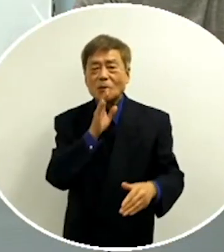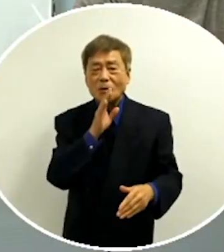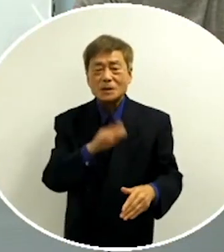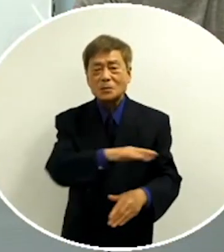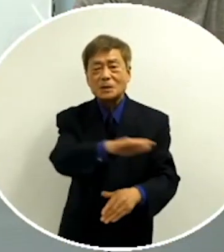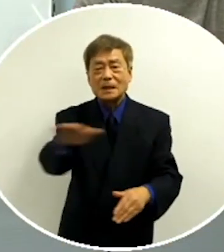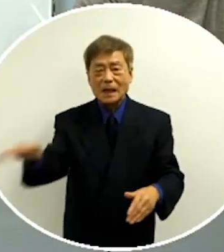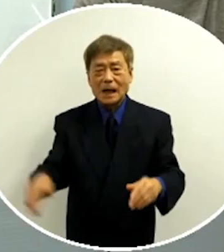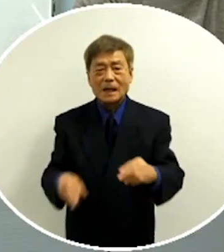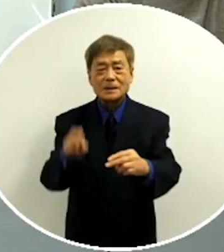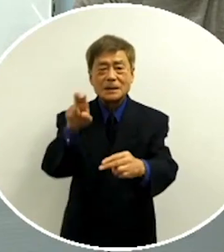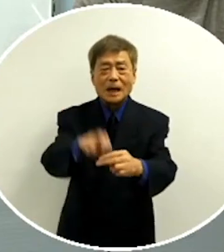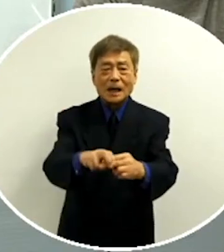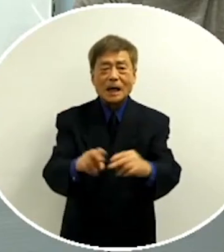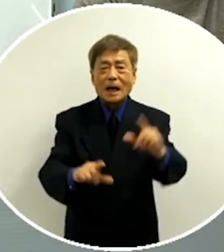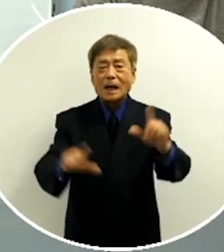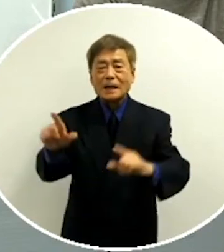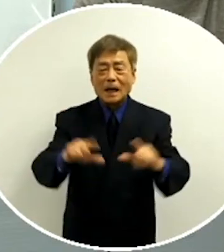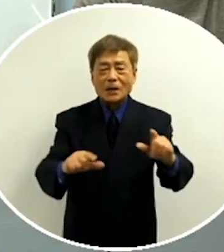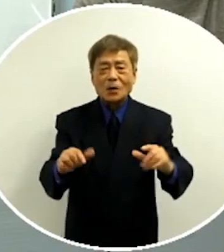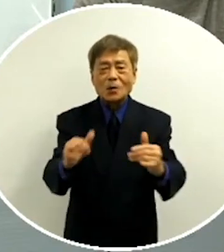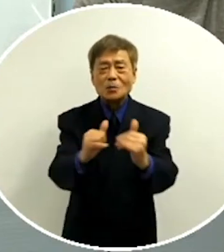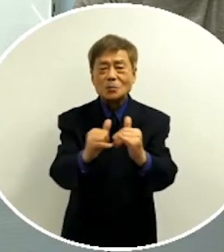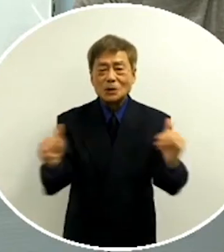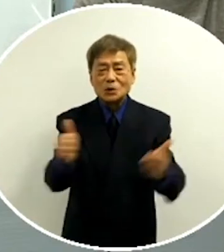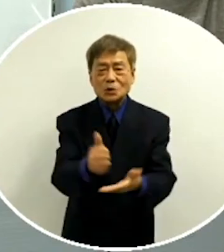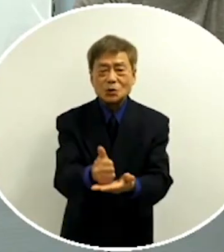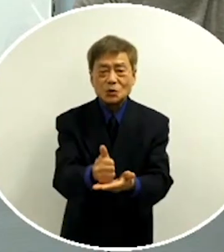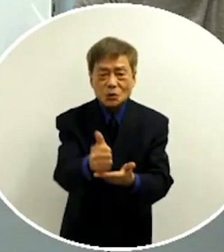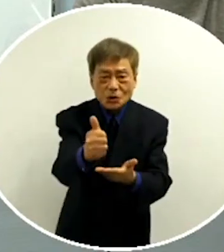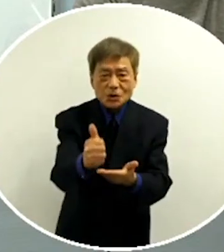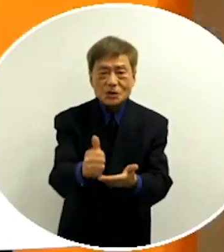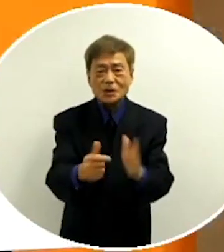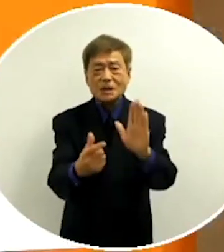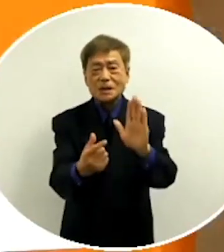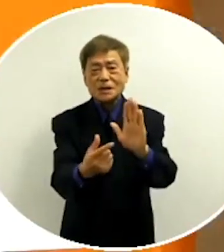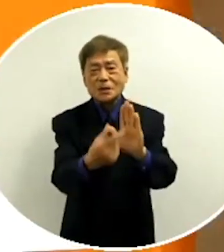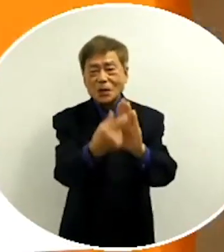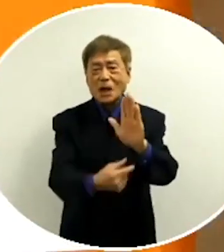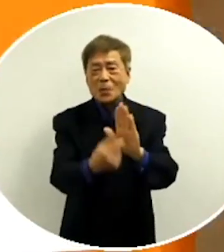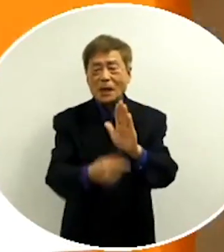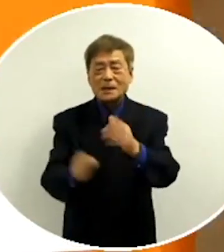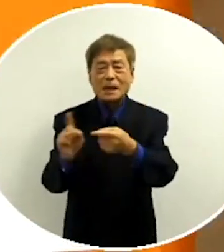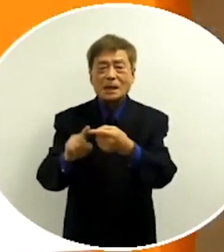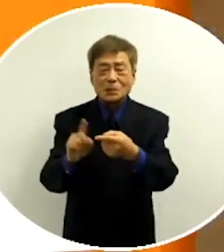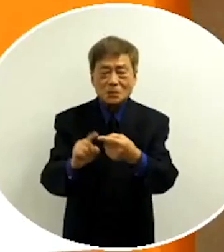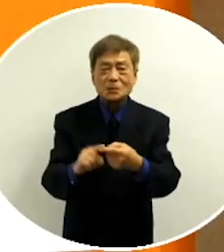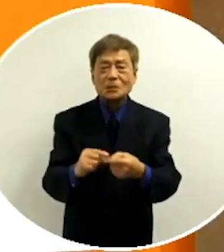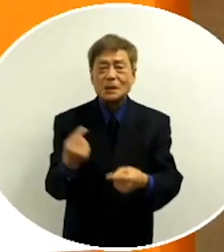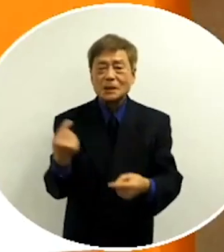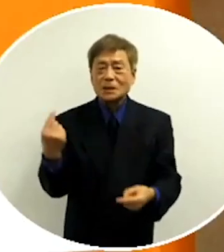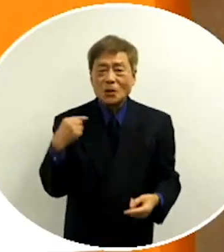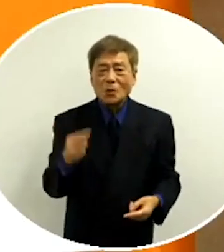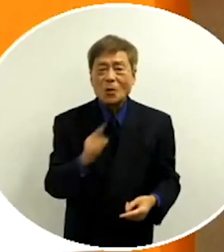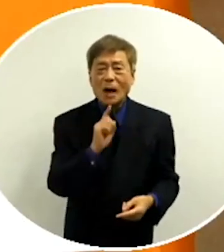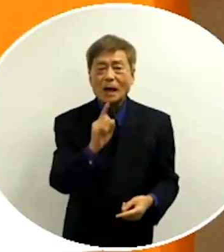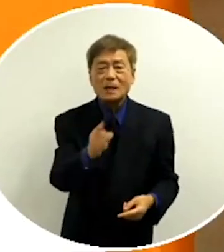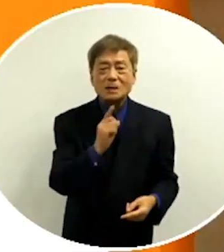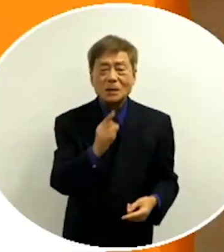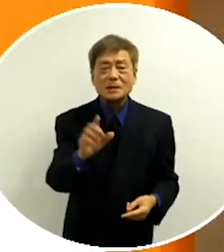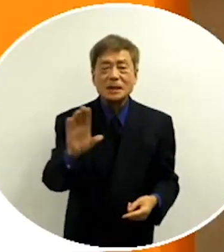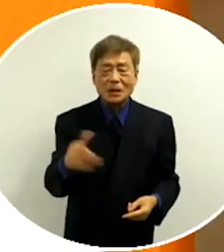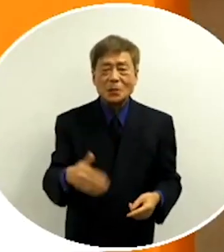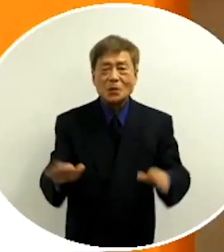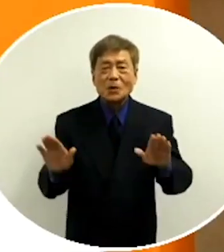が続いてきたと思いますそれから昨日もちょっとこれ申し上げたんですがこういう政策や